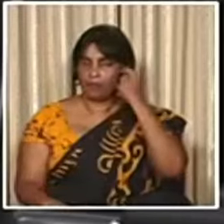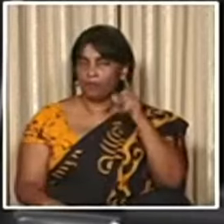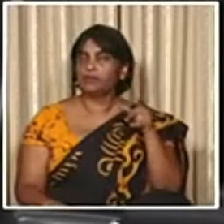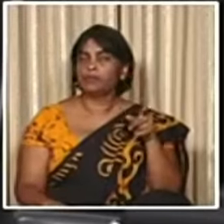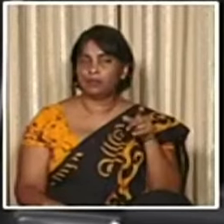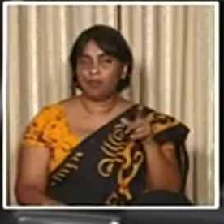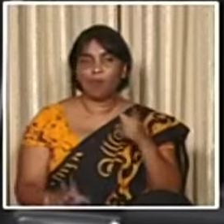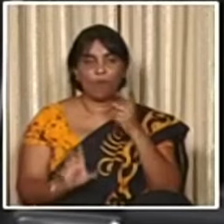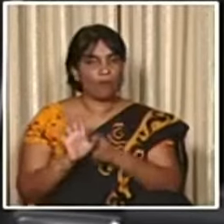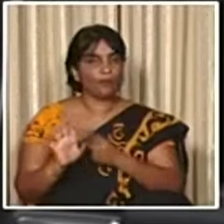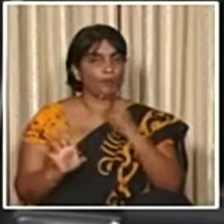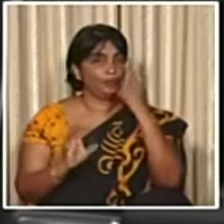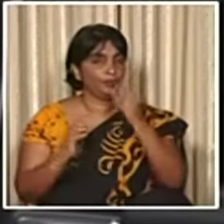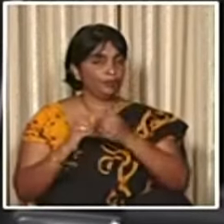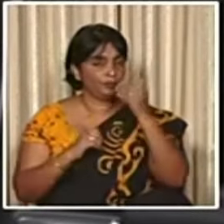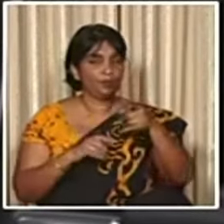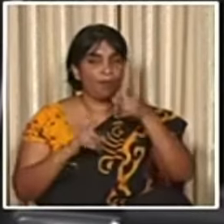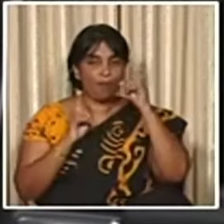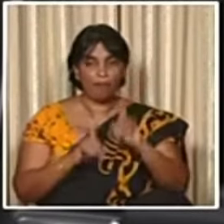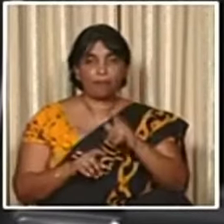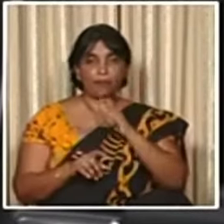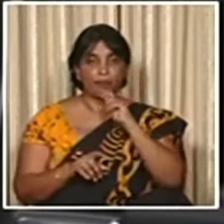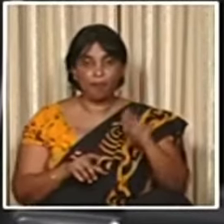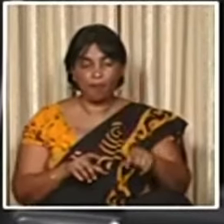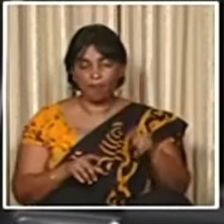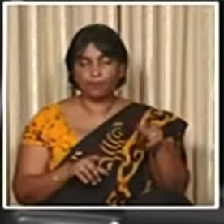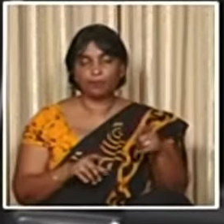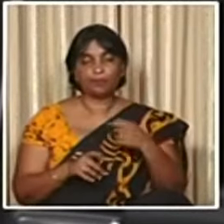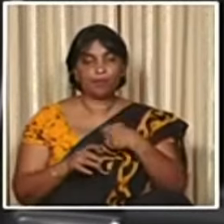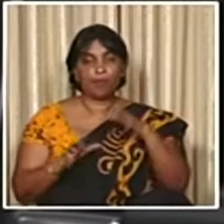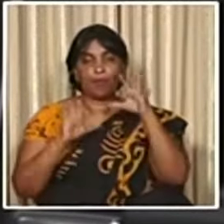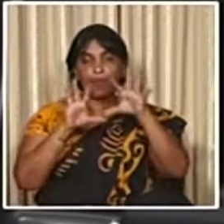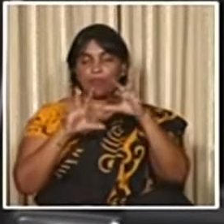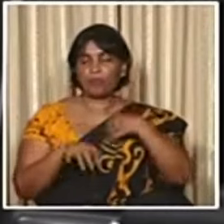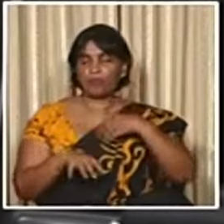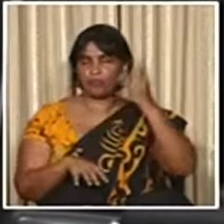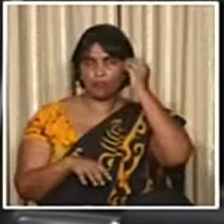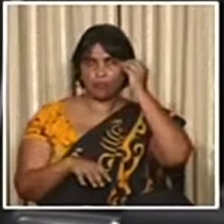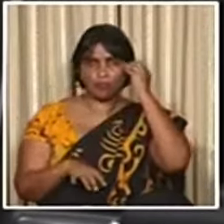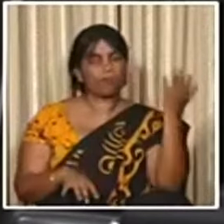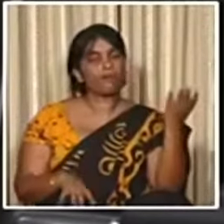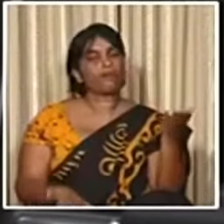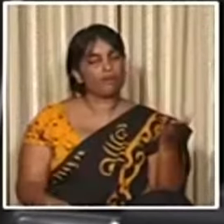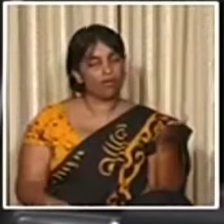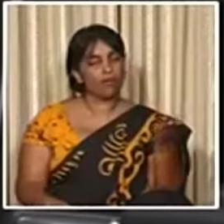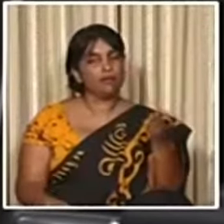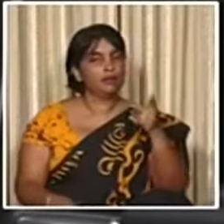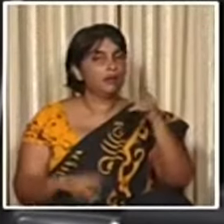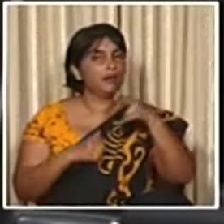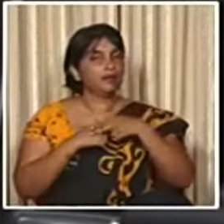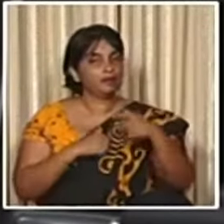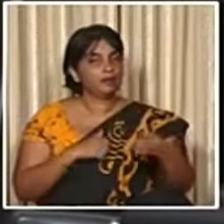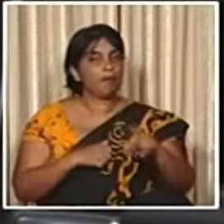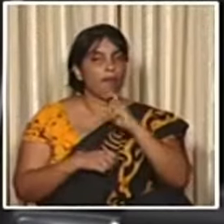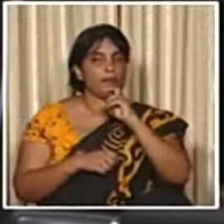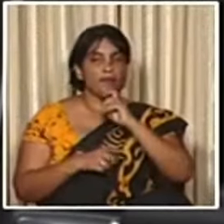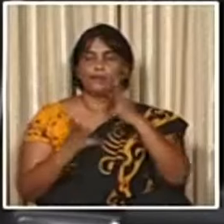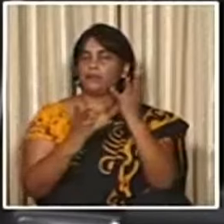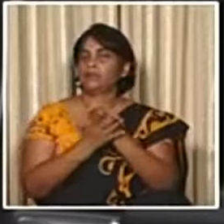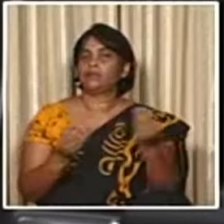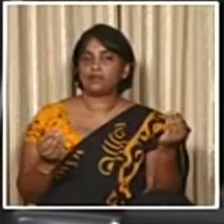එනවා එච්චර කාලයක් ගියාට පස්සේ මේ විනිසුරුතුමාට ඒ සාක්ෂි දීපුව ගැන මතකයක් තියෙන්න බෑ. ඒ හේතුව මතමයි නඩු